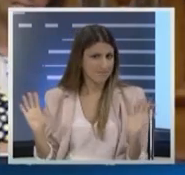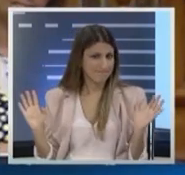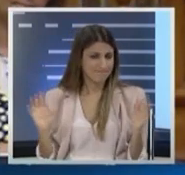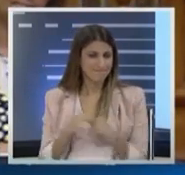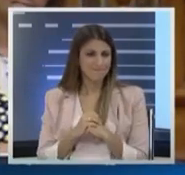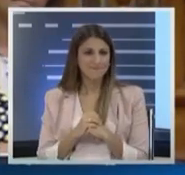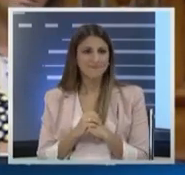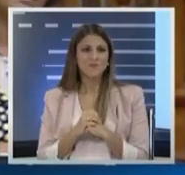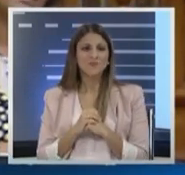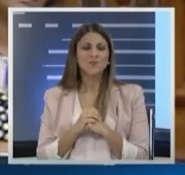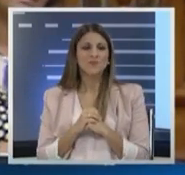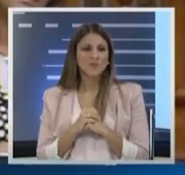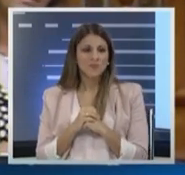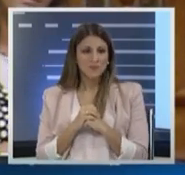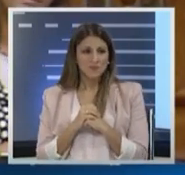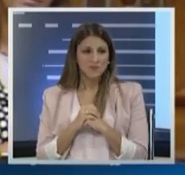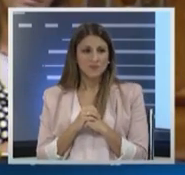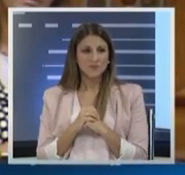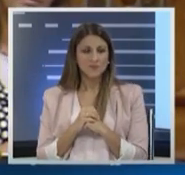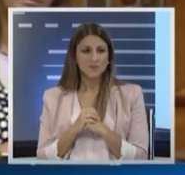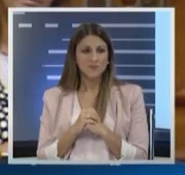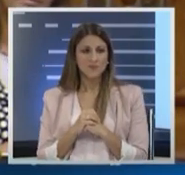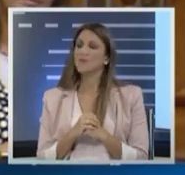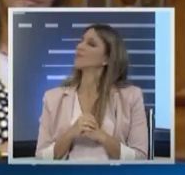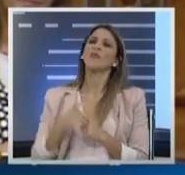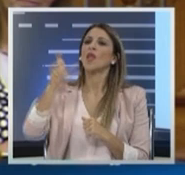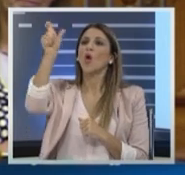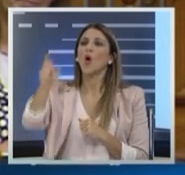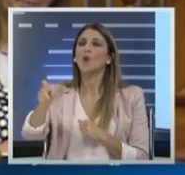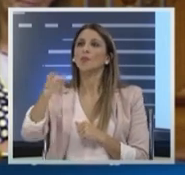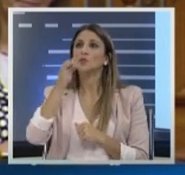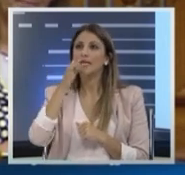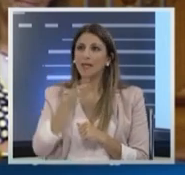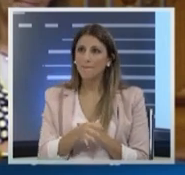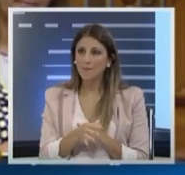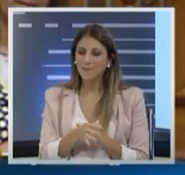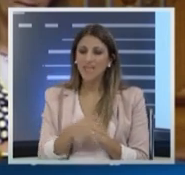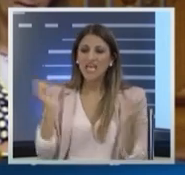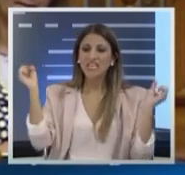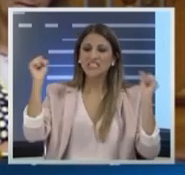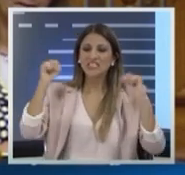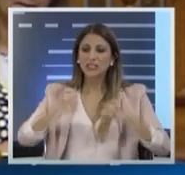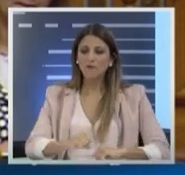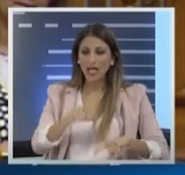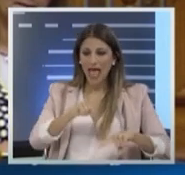αυτό το οποίο είπα από το Βήμα, ότι πουθενά στη συμφωνία την οποία έχουμε